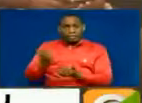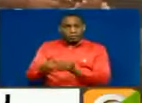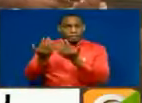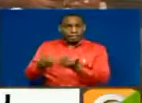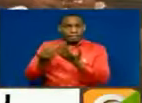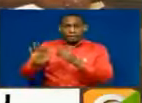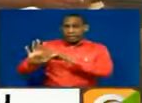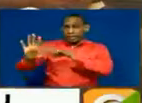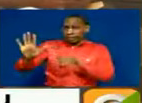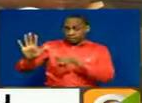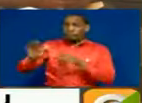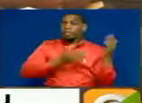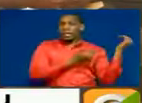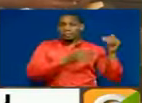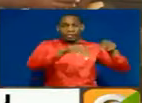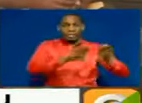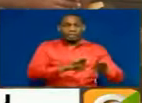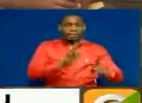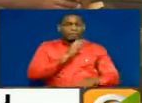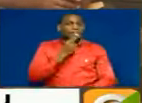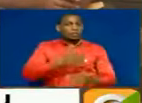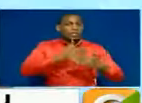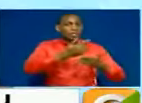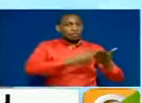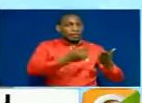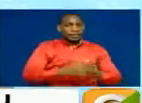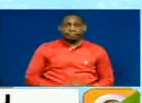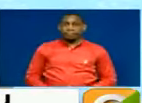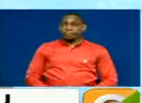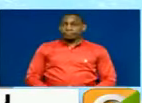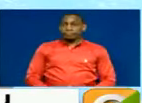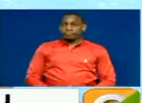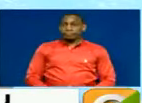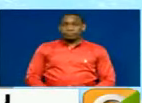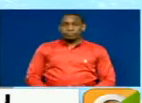huo kwa watano wao wakitarajiwa kuzikwa Jumanne ijayo.